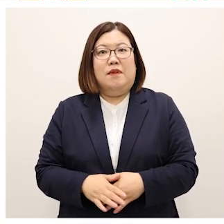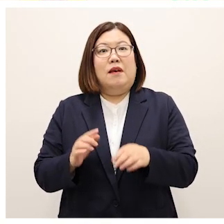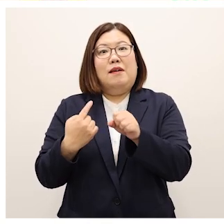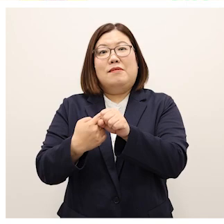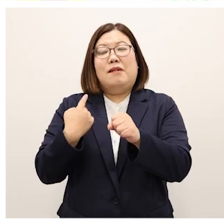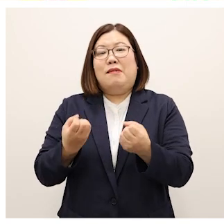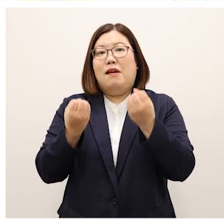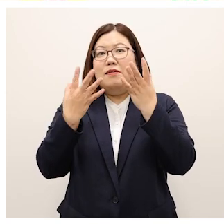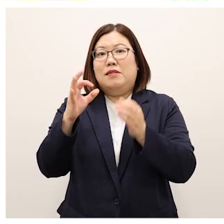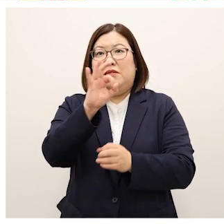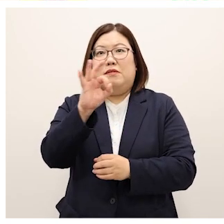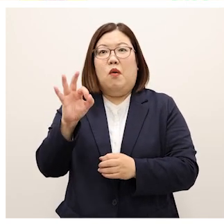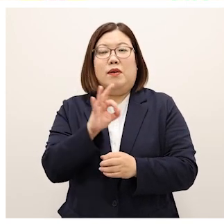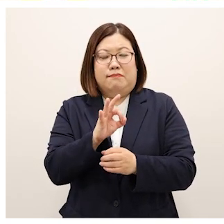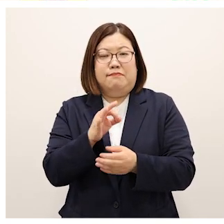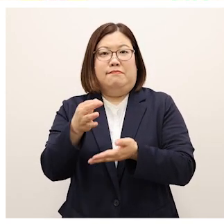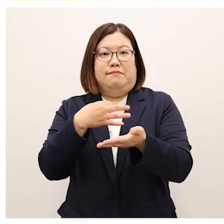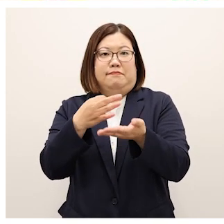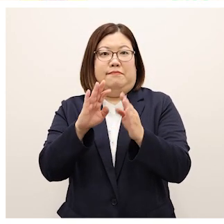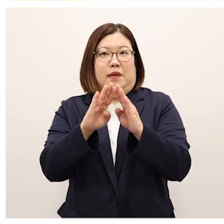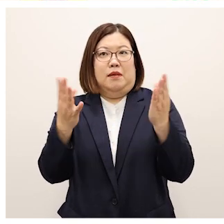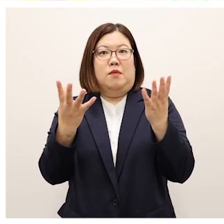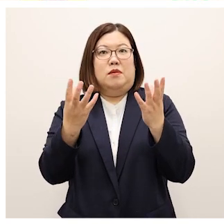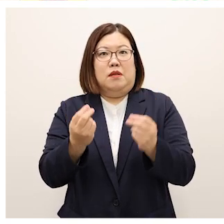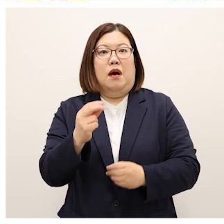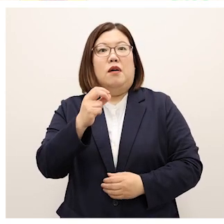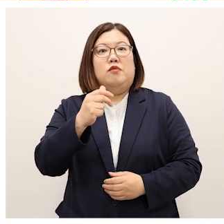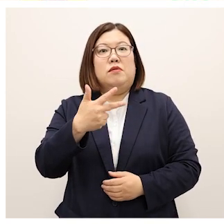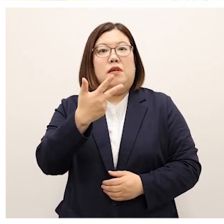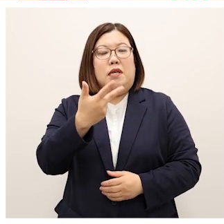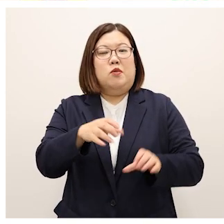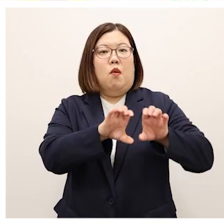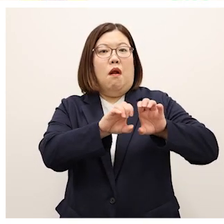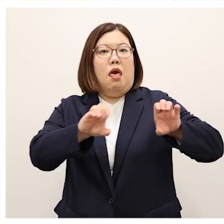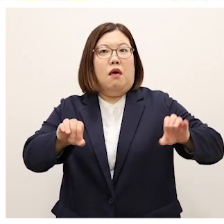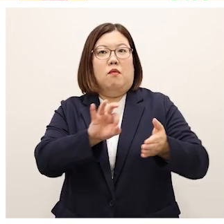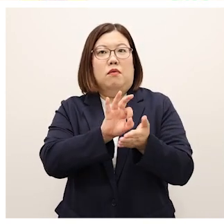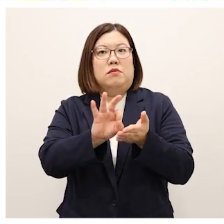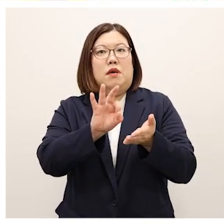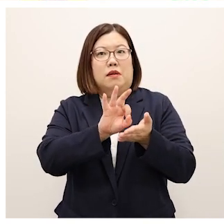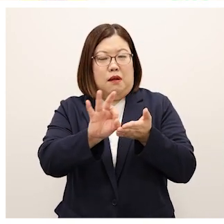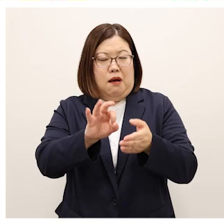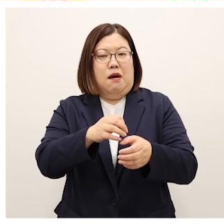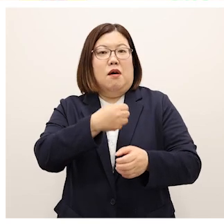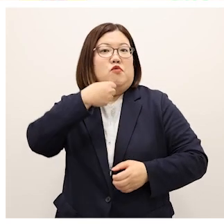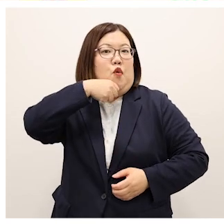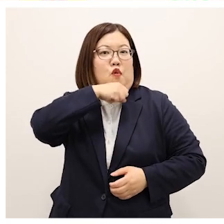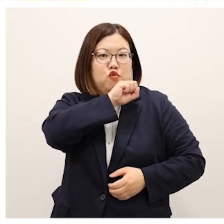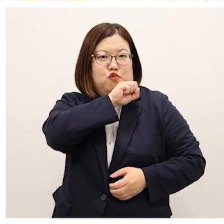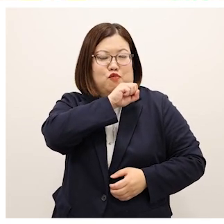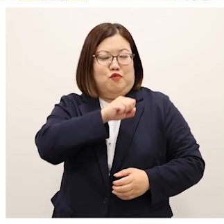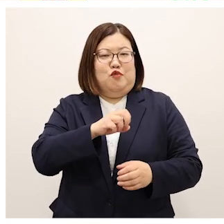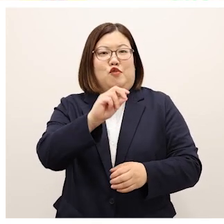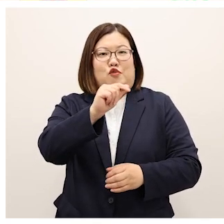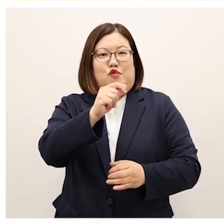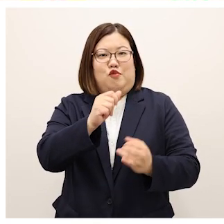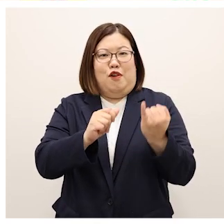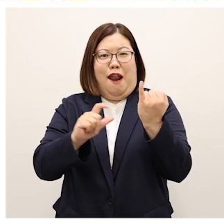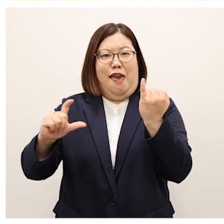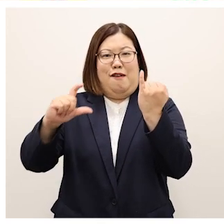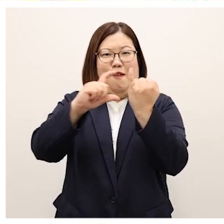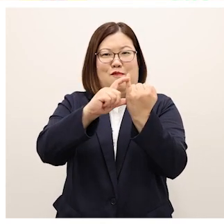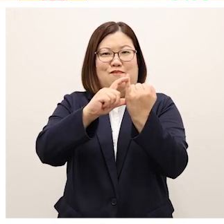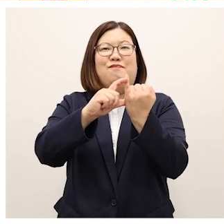ください。昨年新商品として販売いたしました土浦市のレンコンを原料とした焼